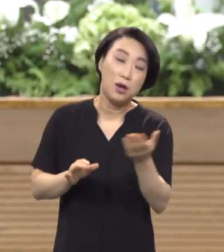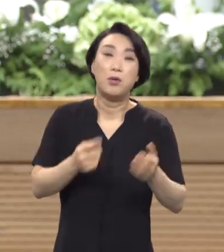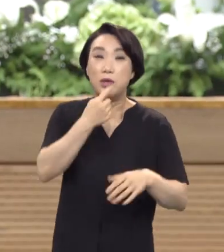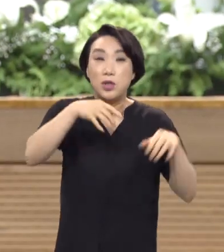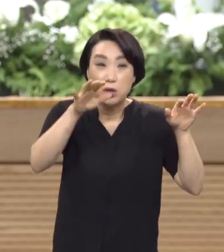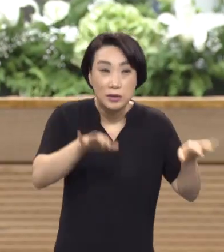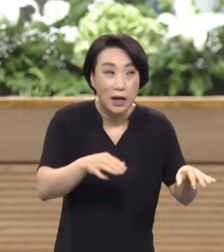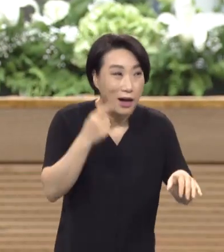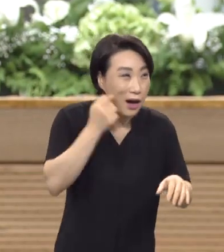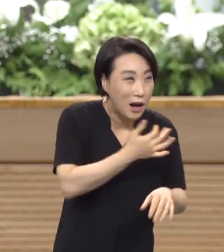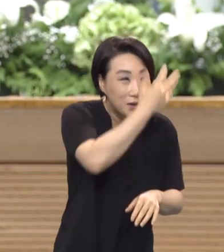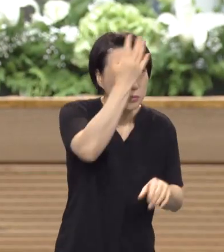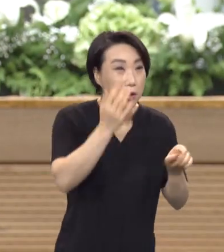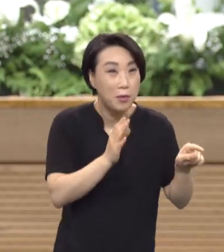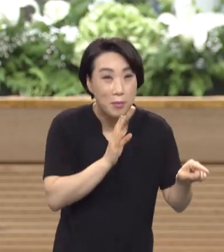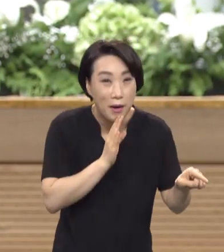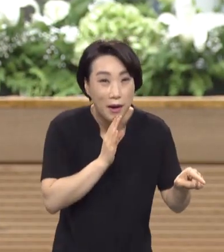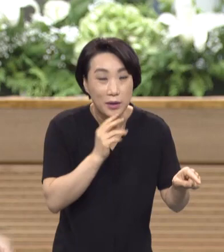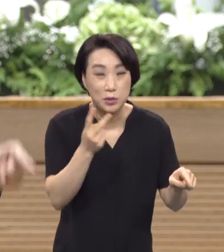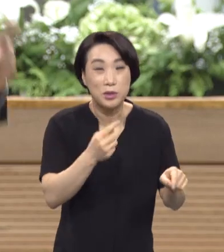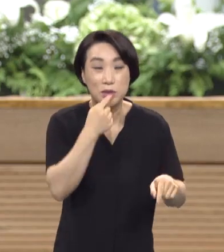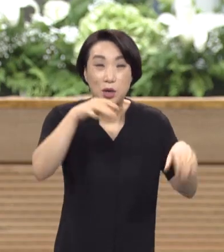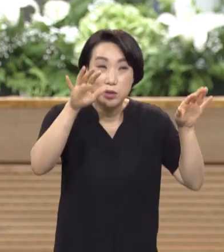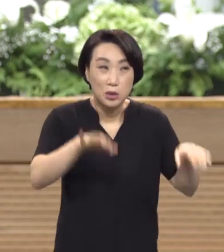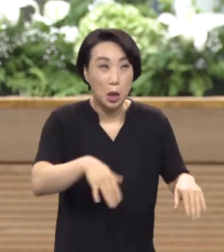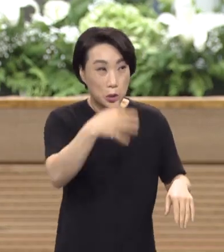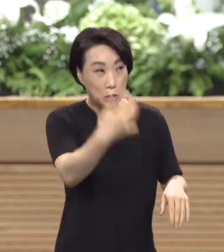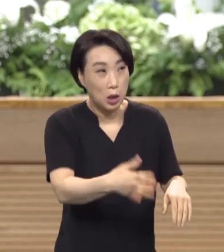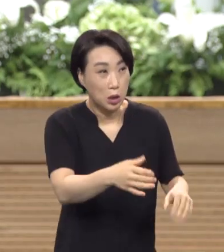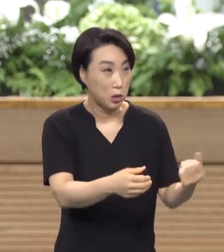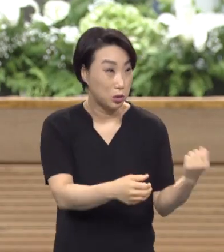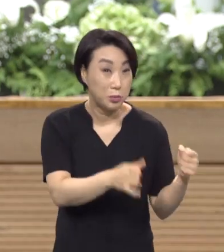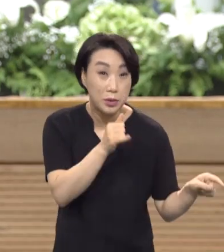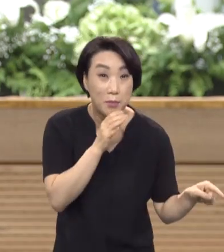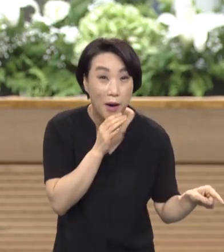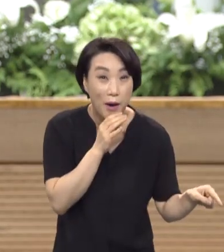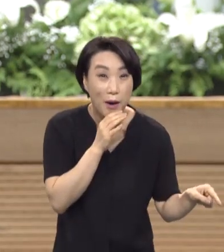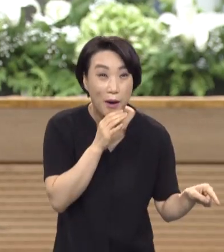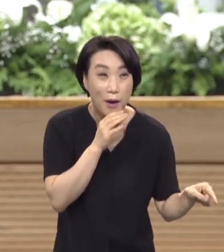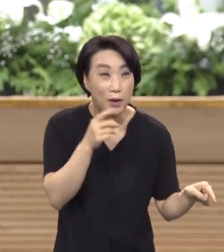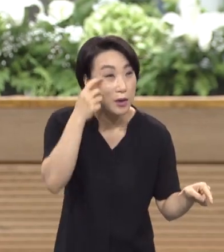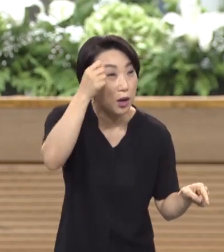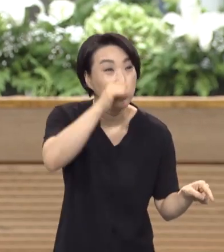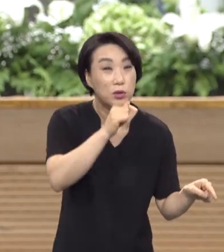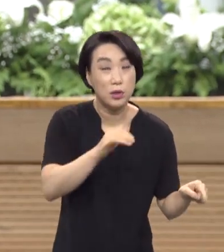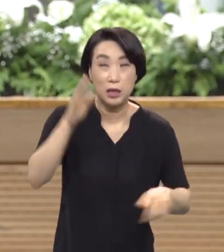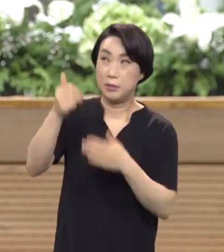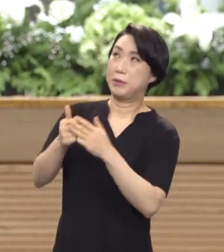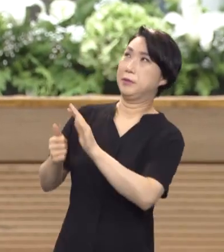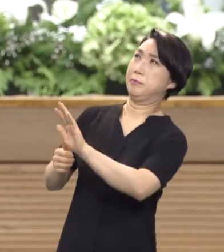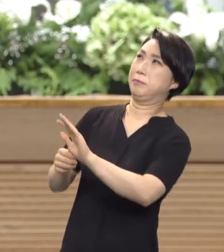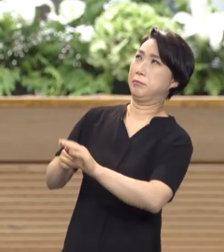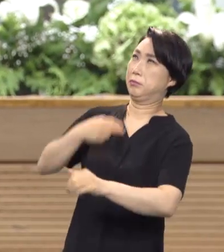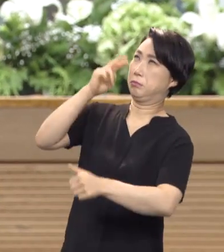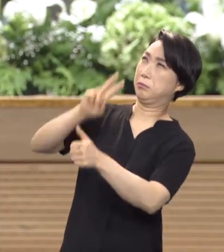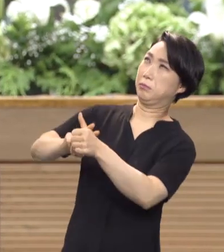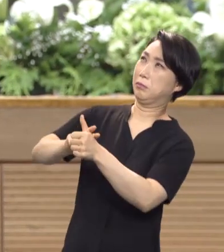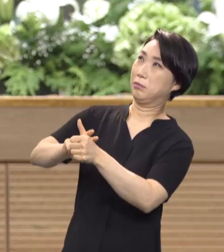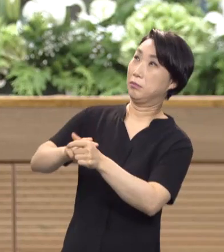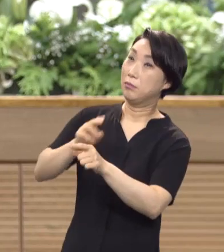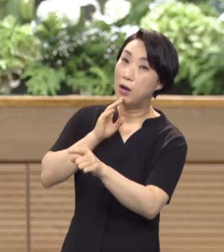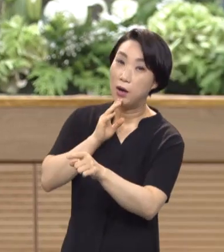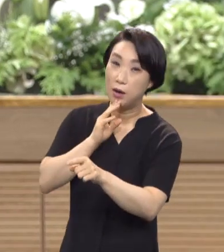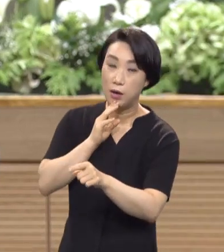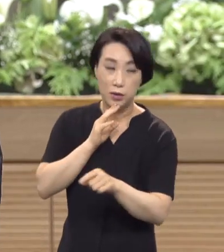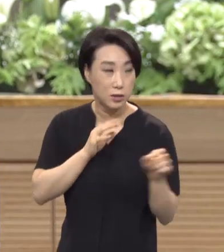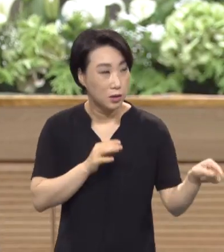천사가 아름다워요. 그리고 천사가 대단한 힘을 가졌다고 생각합니다. 하나님을 도전하잖아요. 도전해서